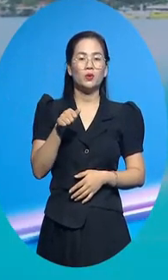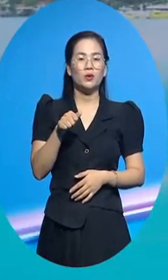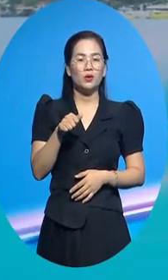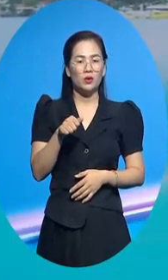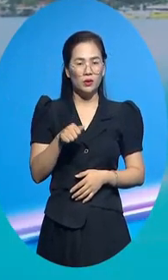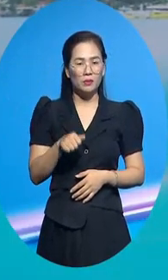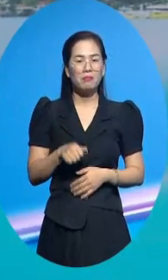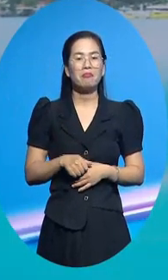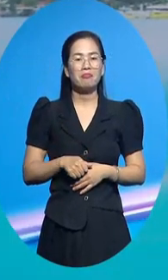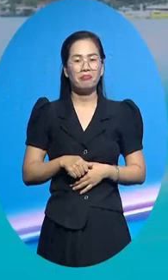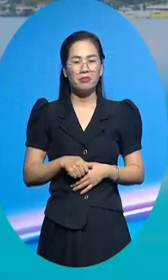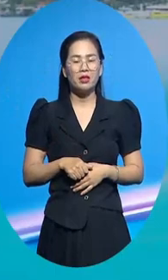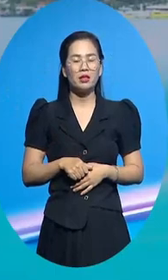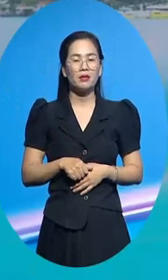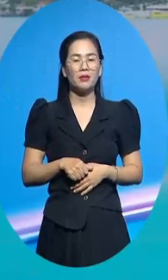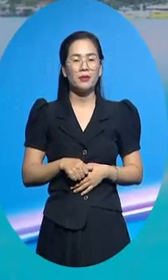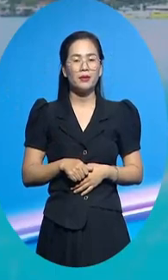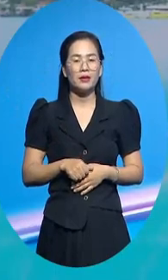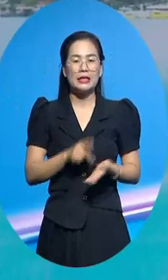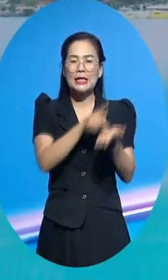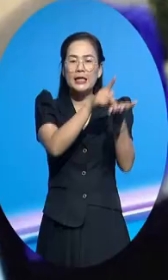lý bang Austin Knudsen.